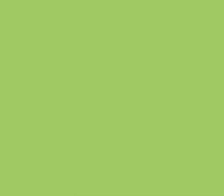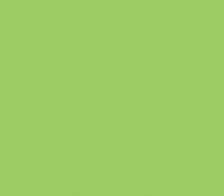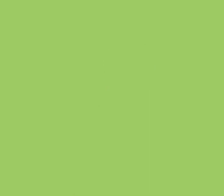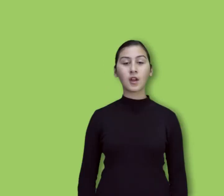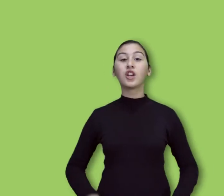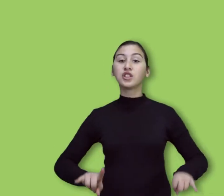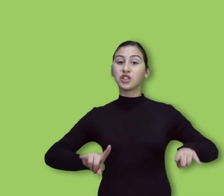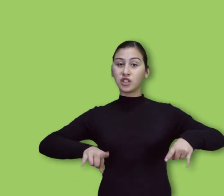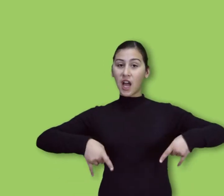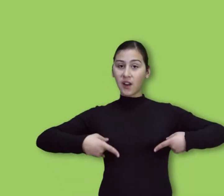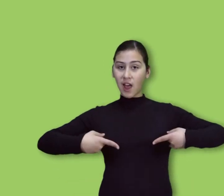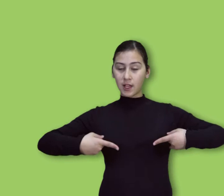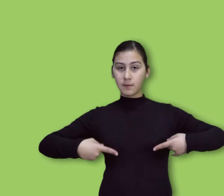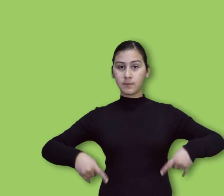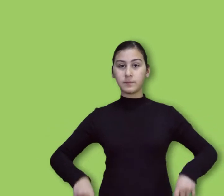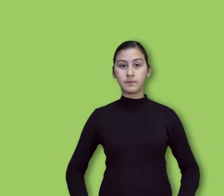შარვალი.